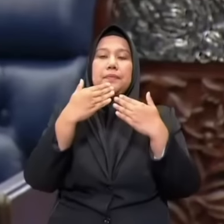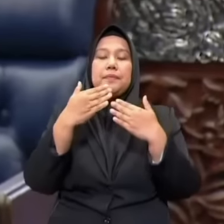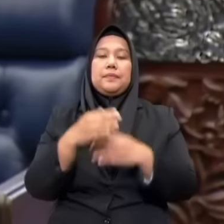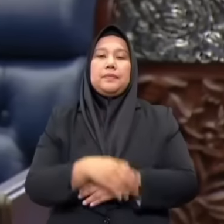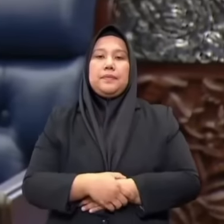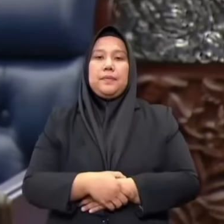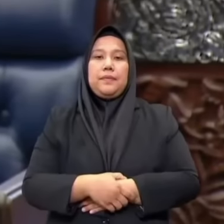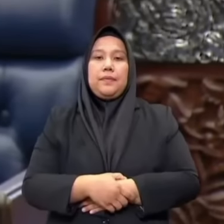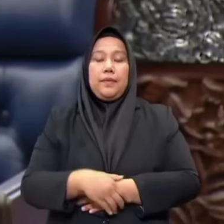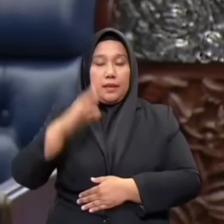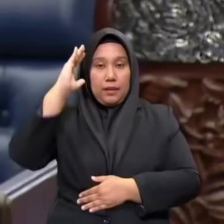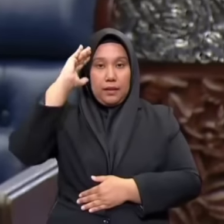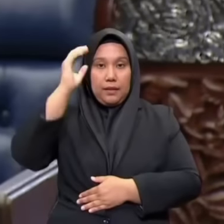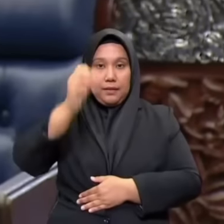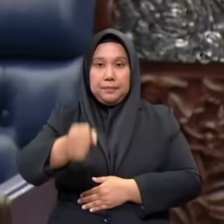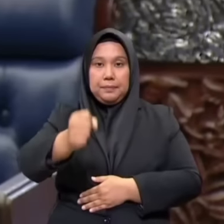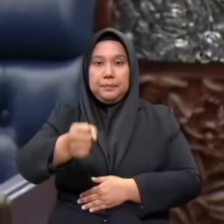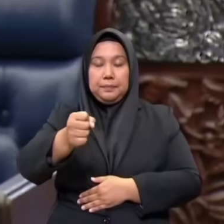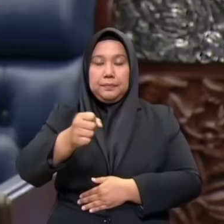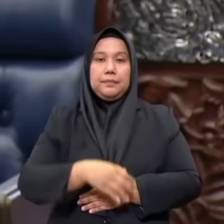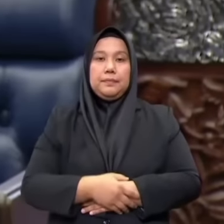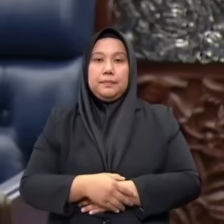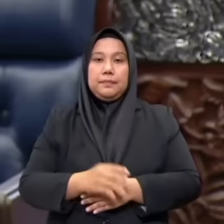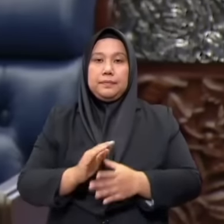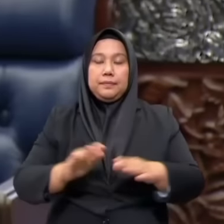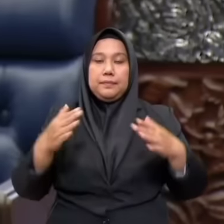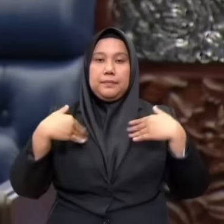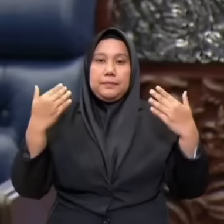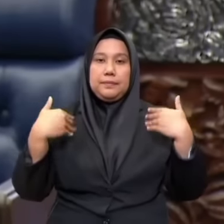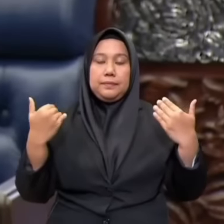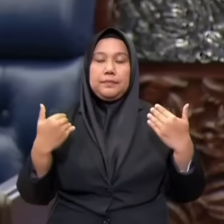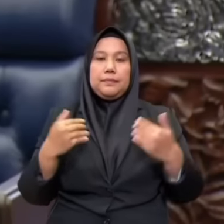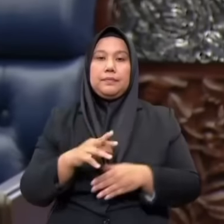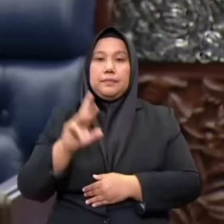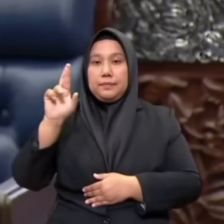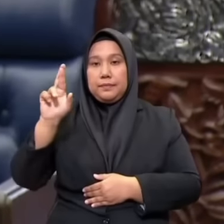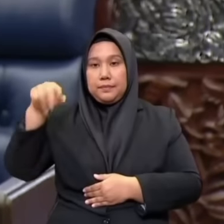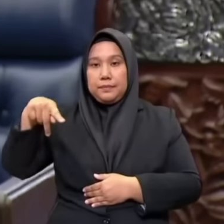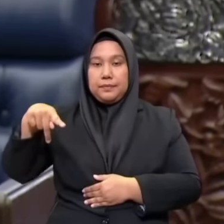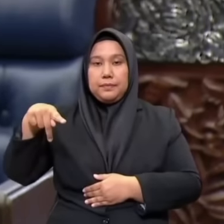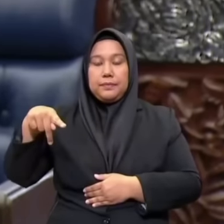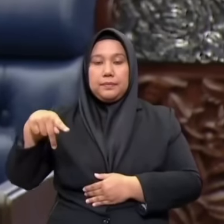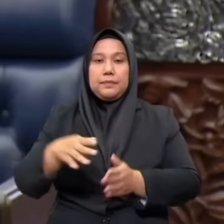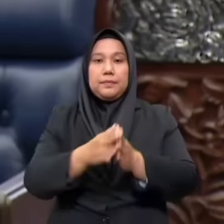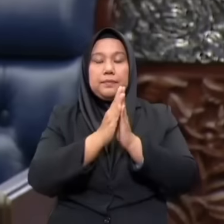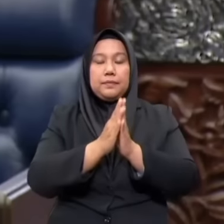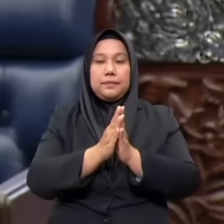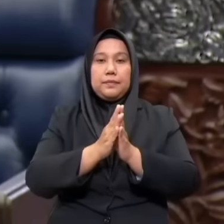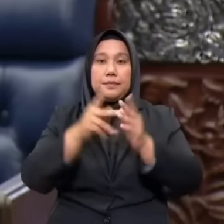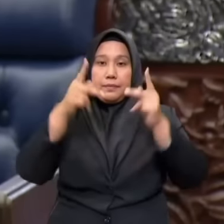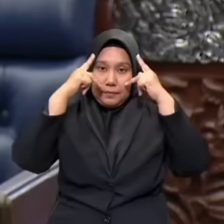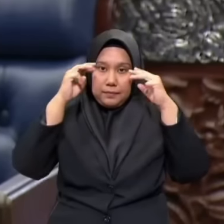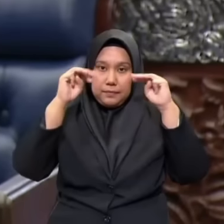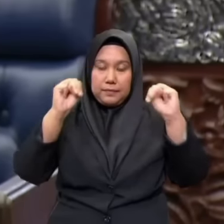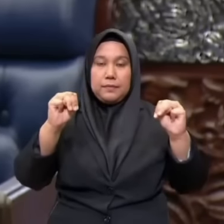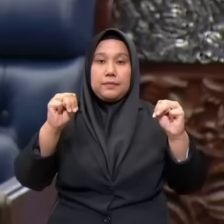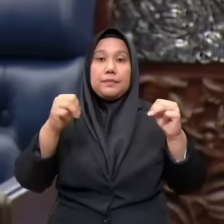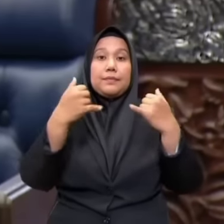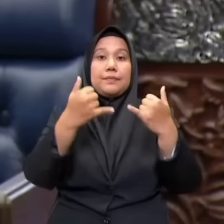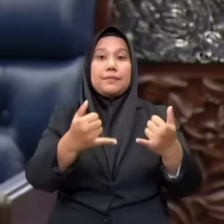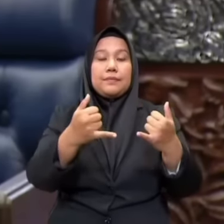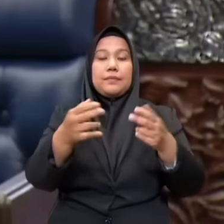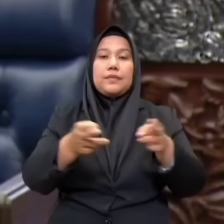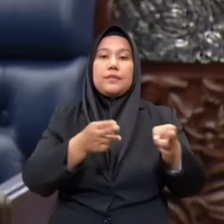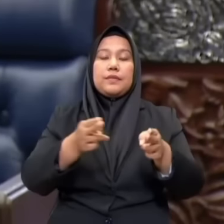Assalamualaikum warahmatullahi wabarakatuh dan salam sejahtera. Rantau Panjang meminta Yang Amat Berhormat Perdana Menteri menyatakan status terkini